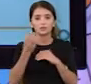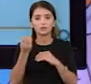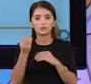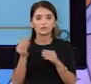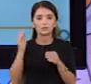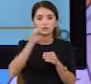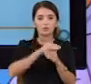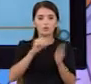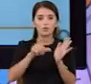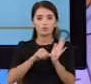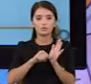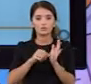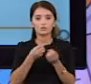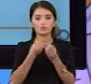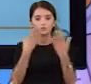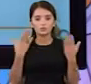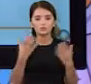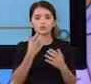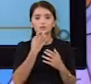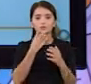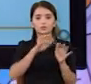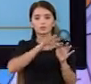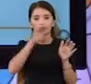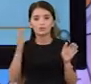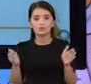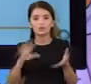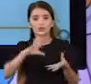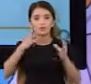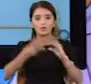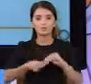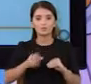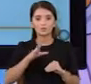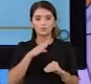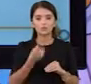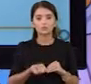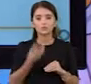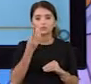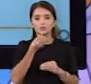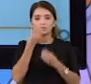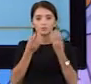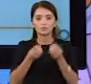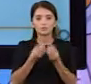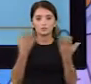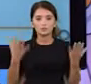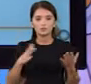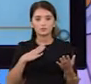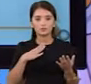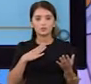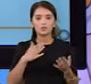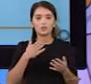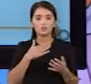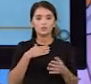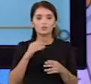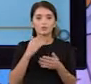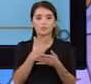yana 6 ta atirgul ochildi. Issiqxonada hammasi bo'lib nechta atirgul ochilgan?